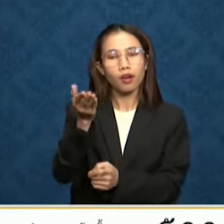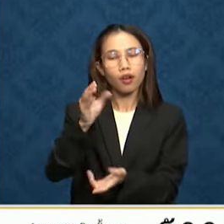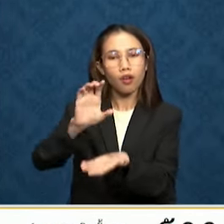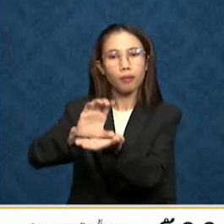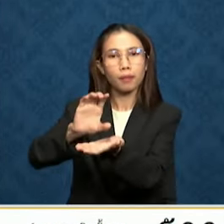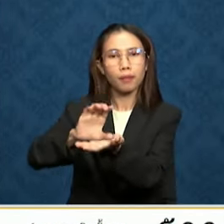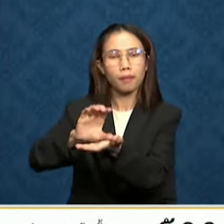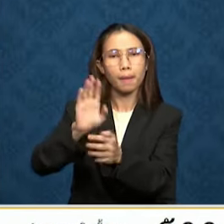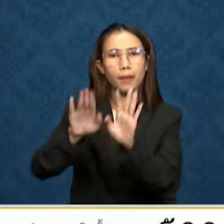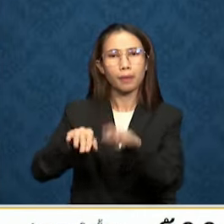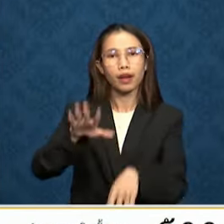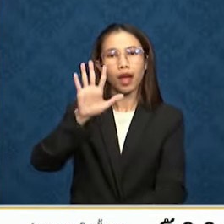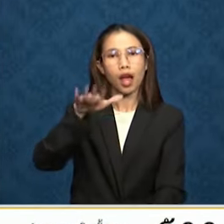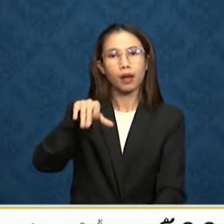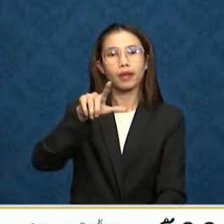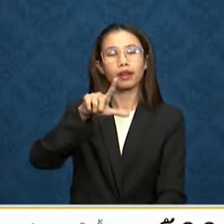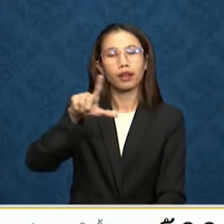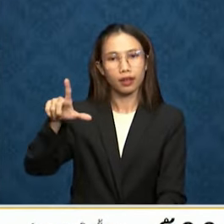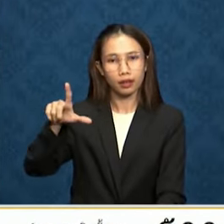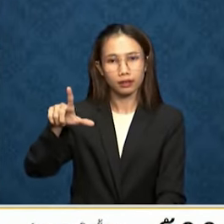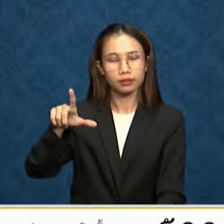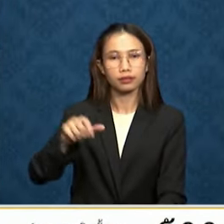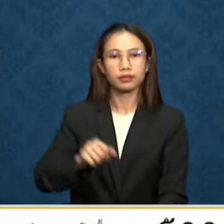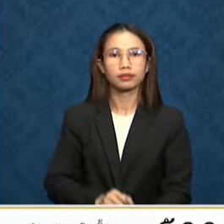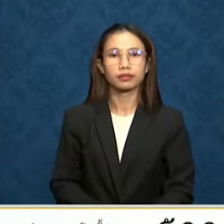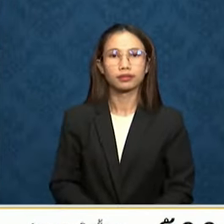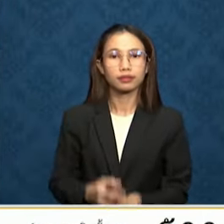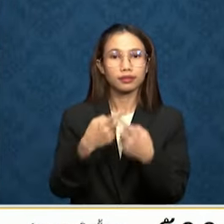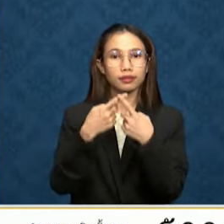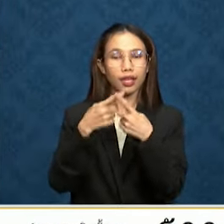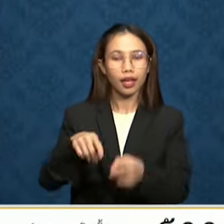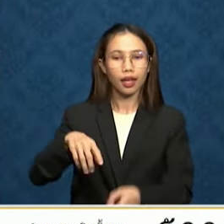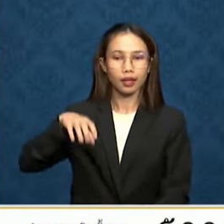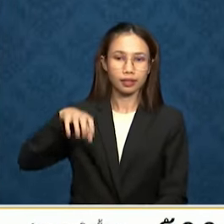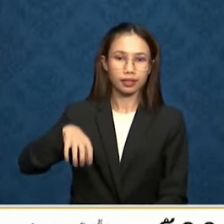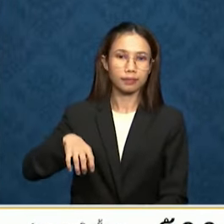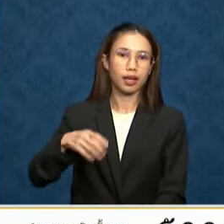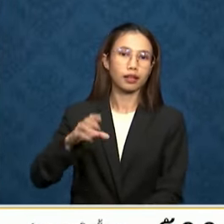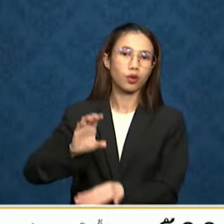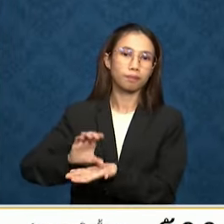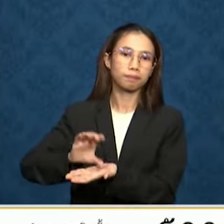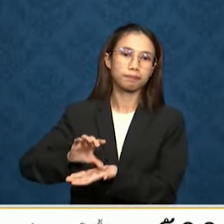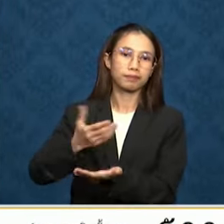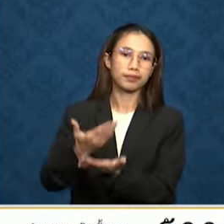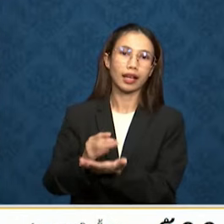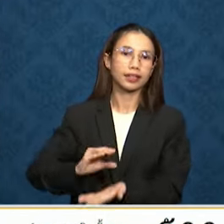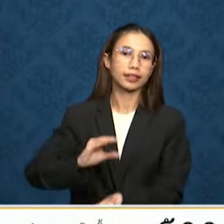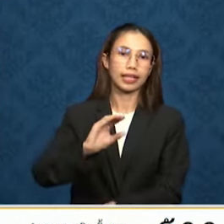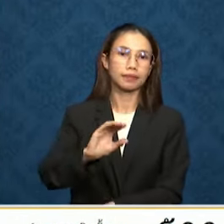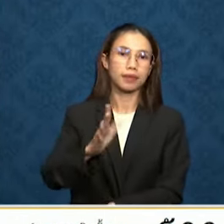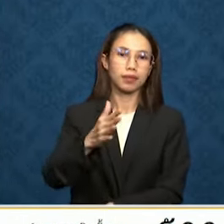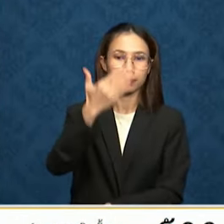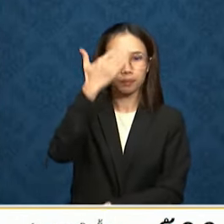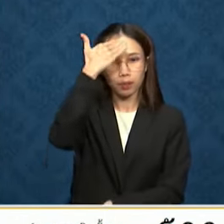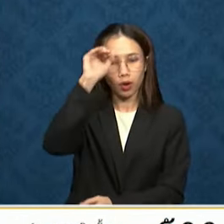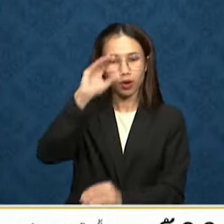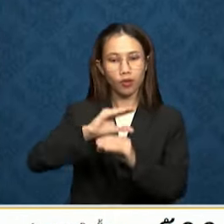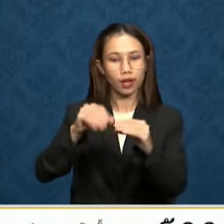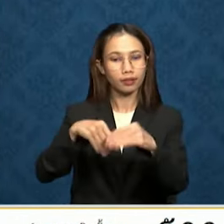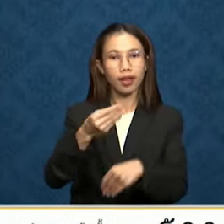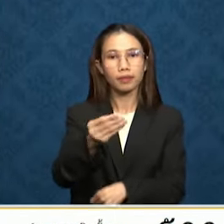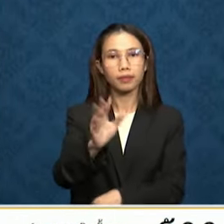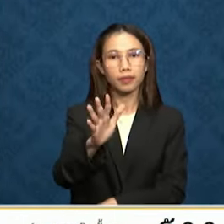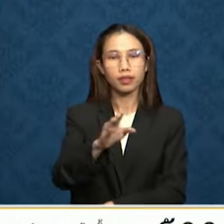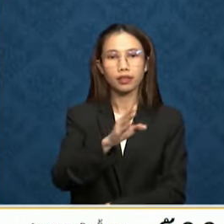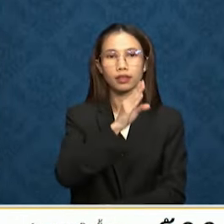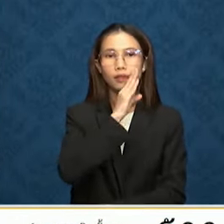ท่านประธานประมาณ 5,000ล้านบาทแต่สำนักงบไม่จัดสรรค่ะไม่จัดสรรให้กับโครงการนี้ถ้า